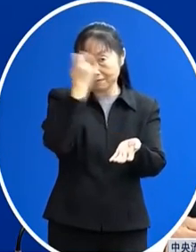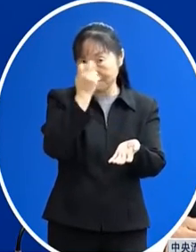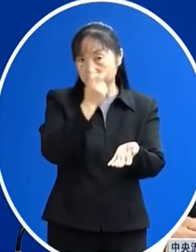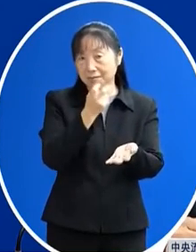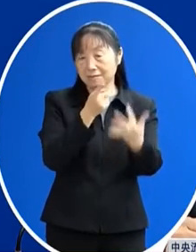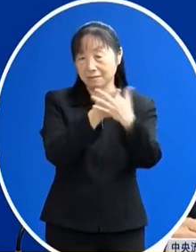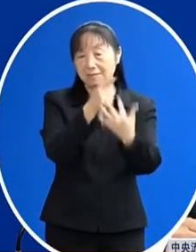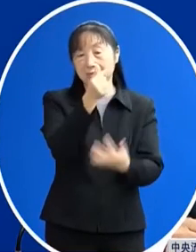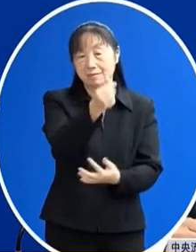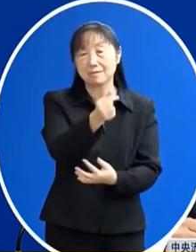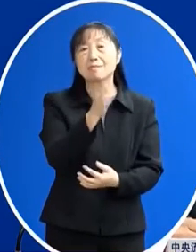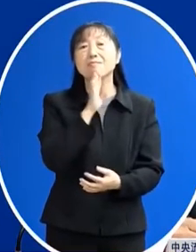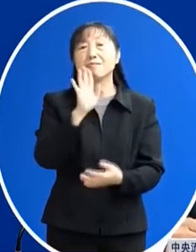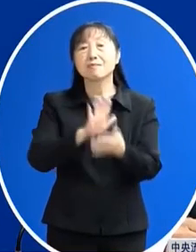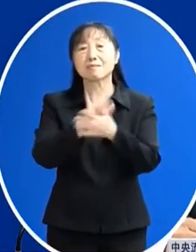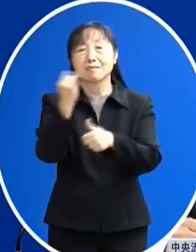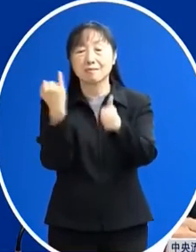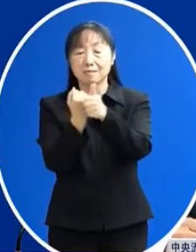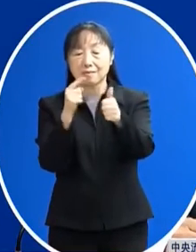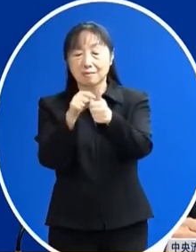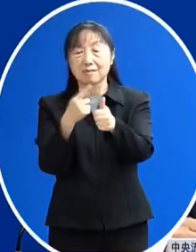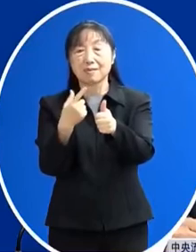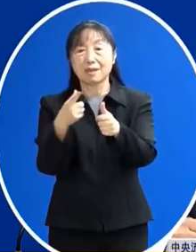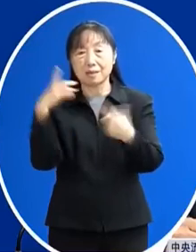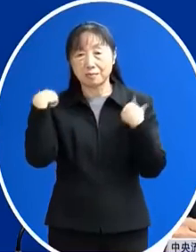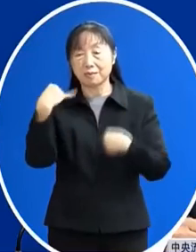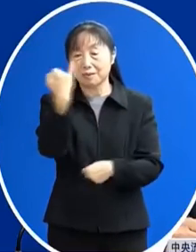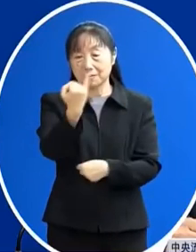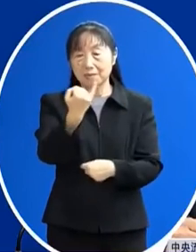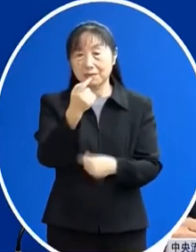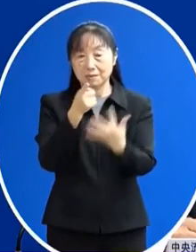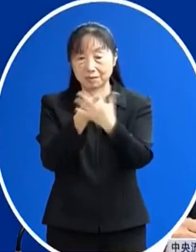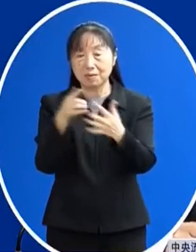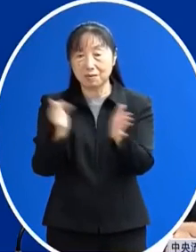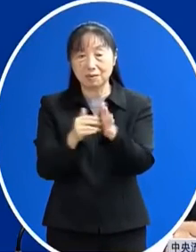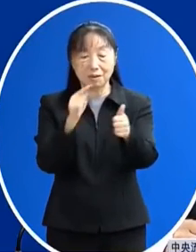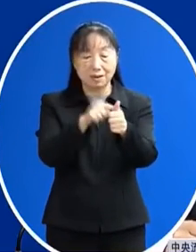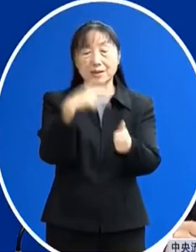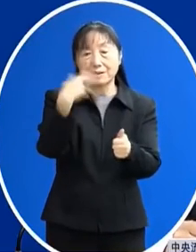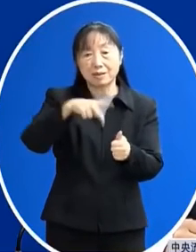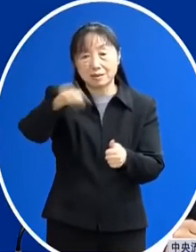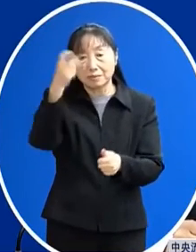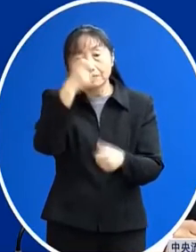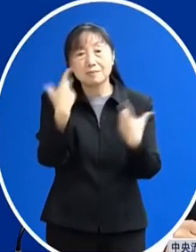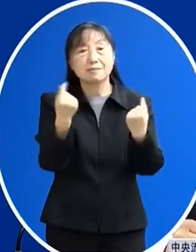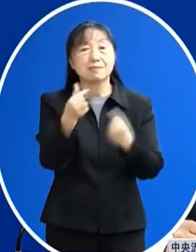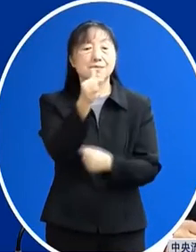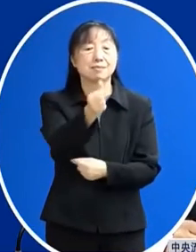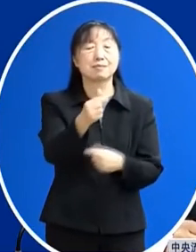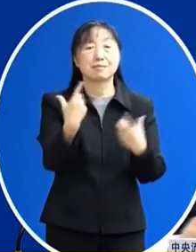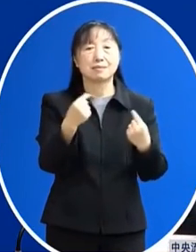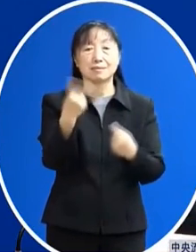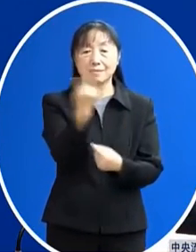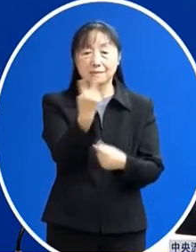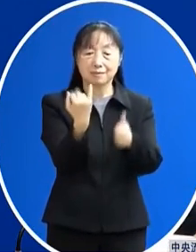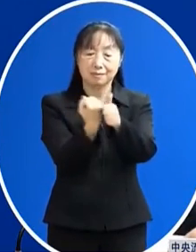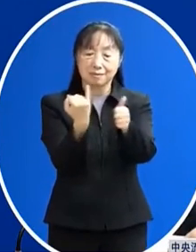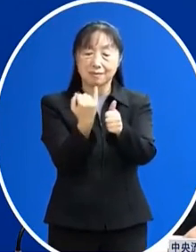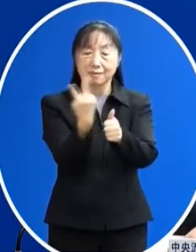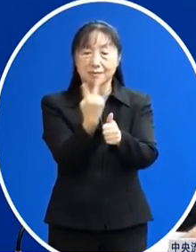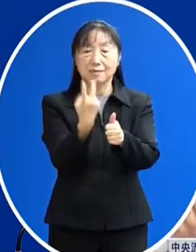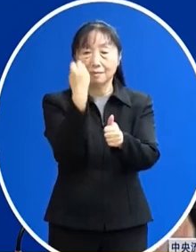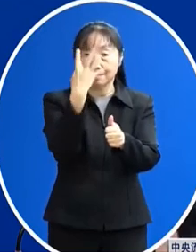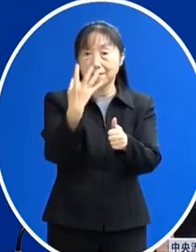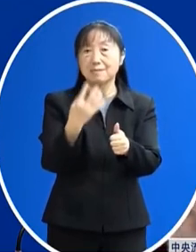确诊之后，那先生也跟着去做采检，那也后续确诊。 那因为这两位新确诊的关系，